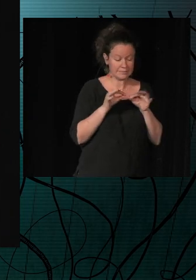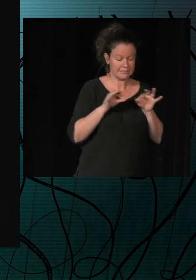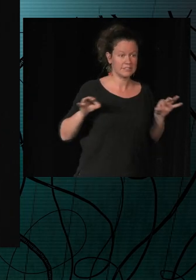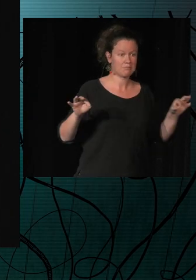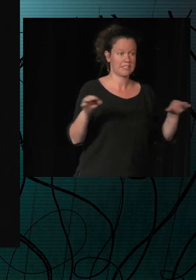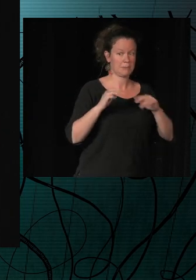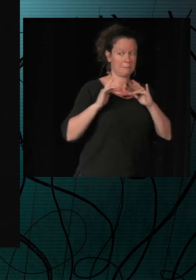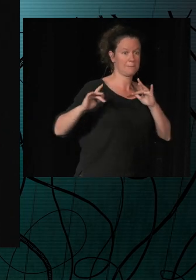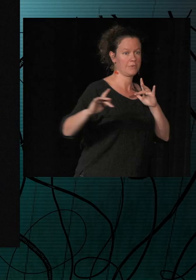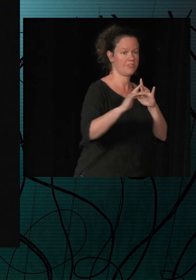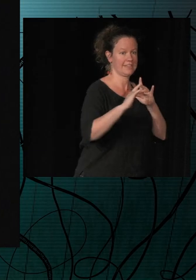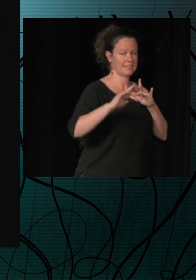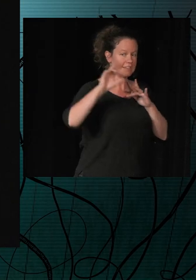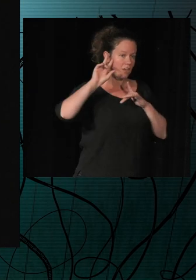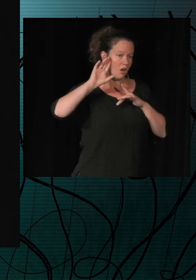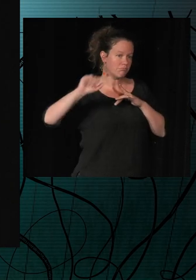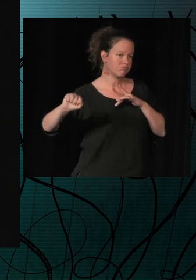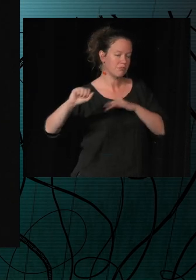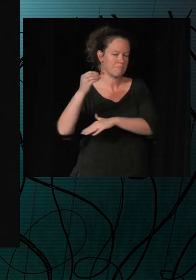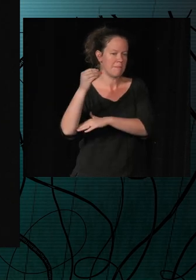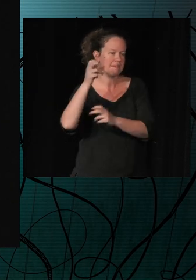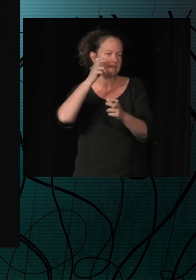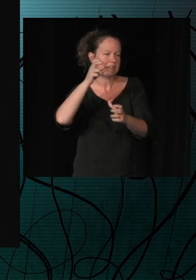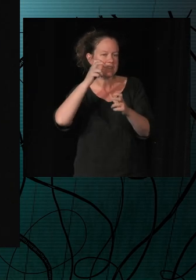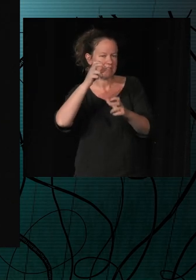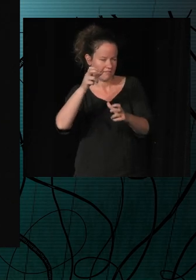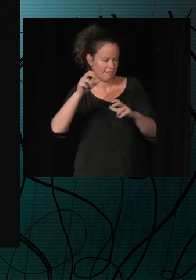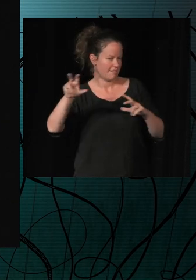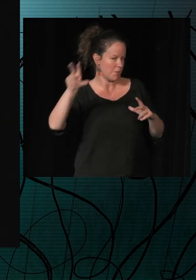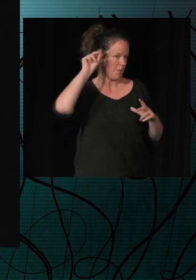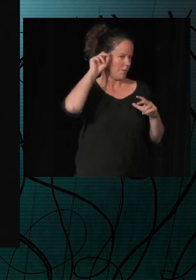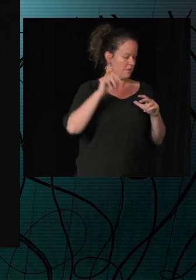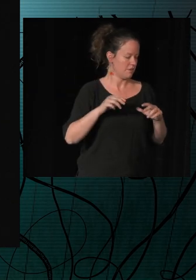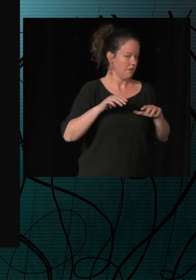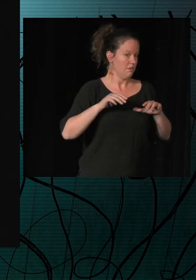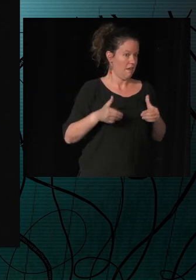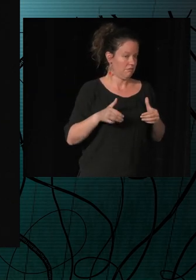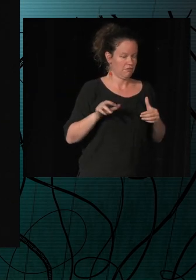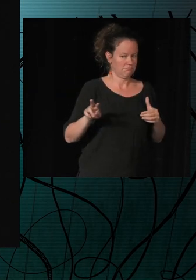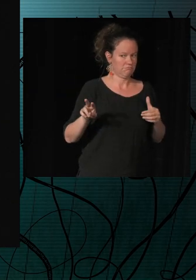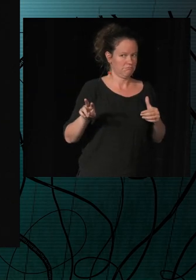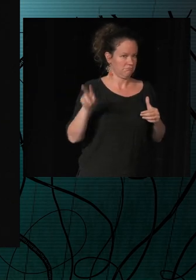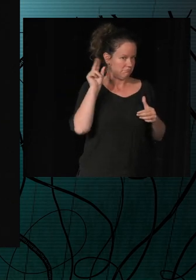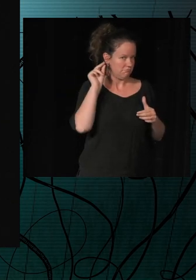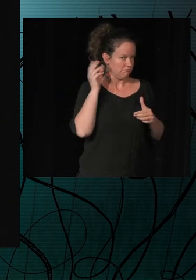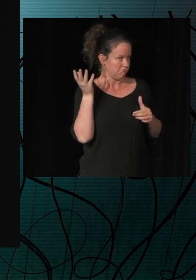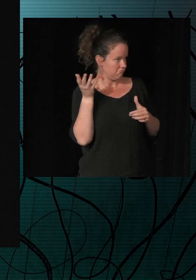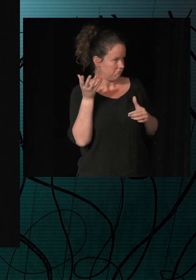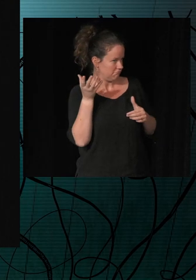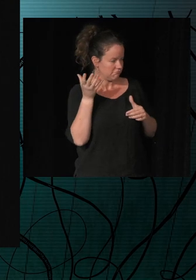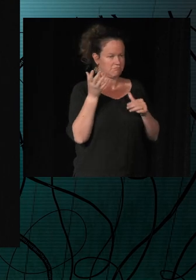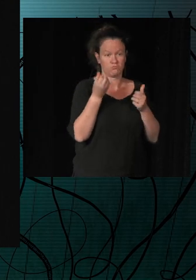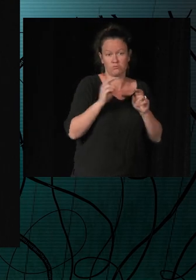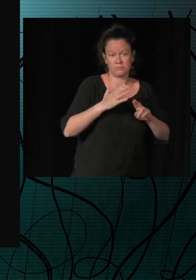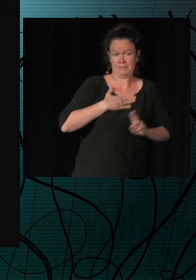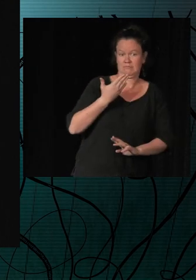loin clairement je vais me stopper et je vais rester écouter et je vais voilà mais ça dépend aussi si alors ça dépend des contextes ce qui est